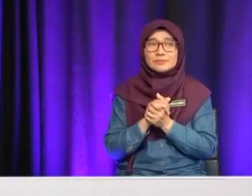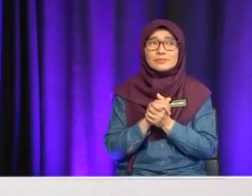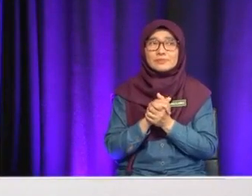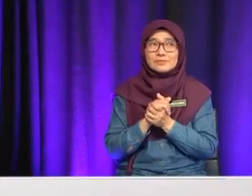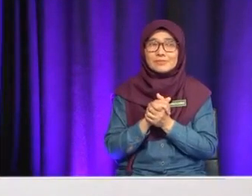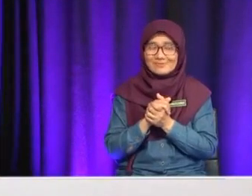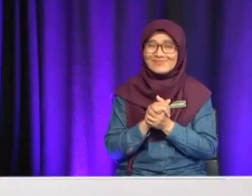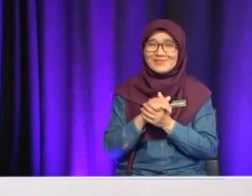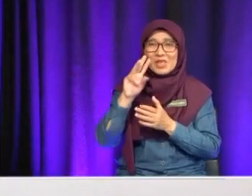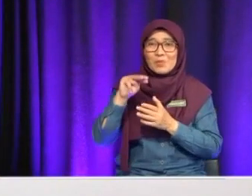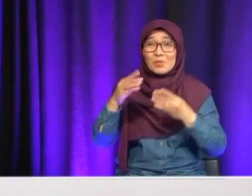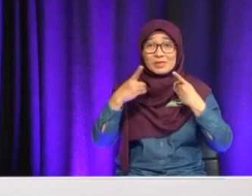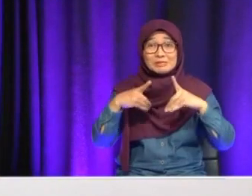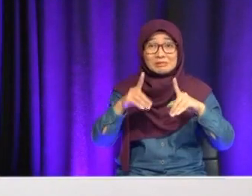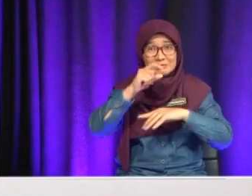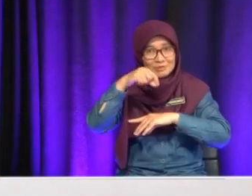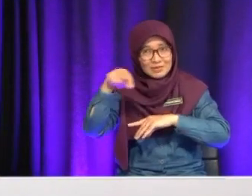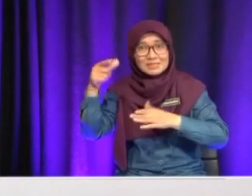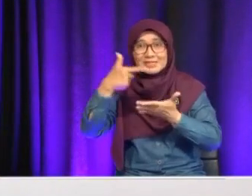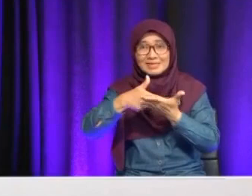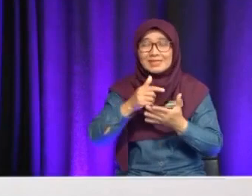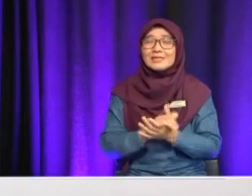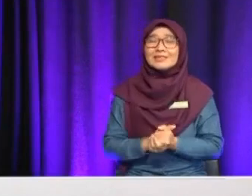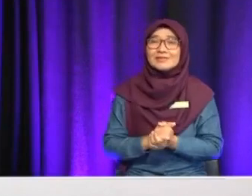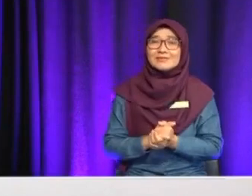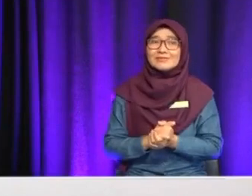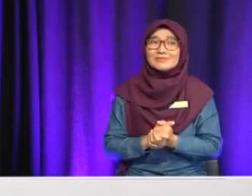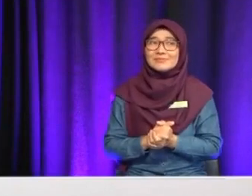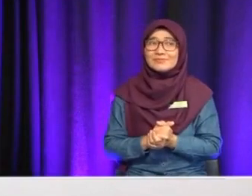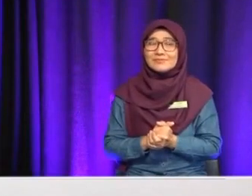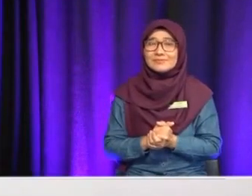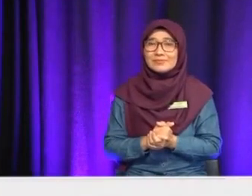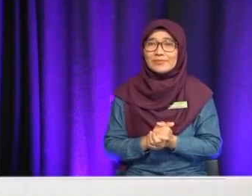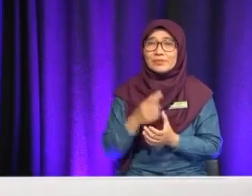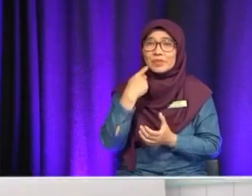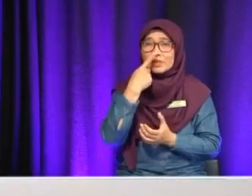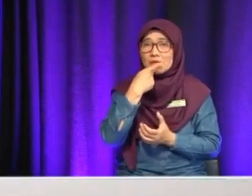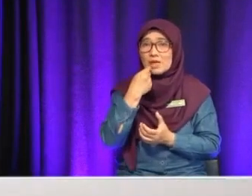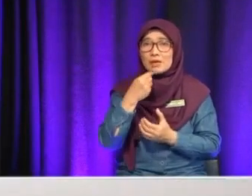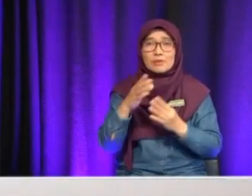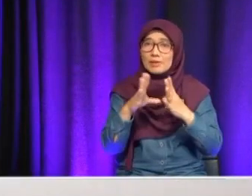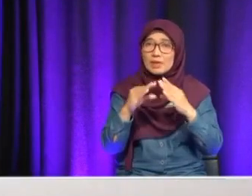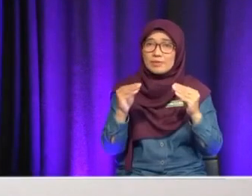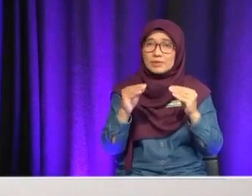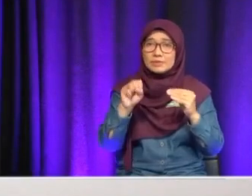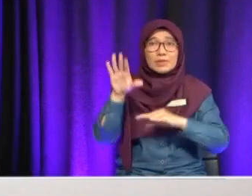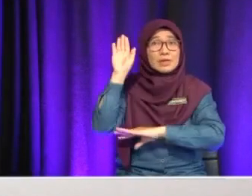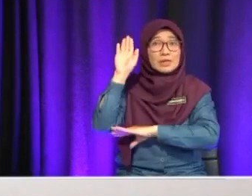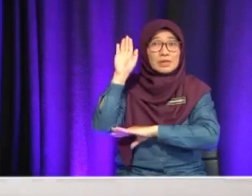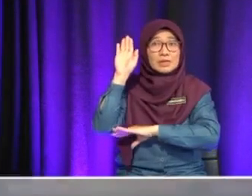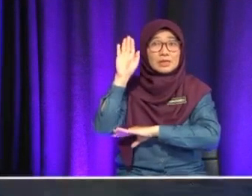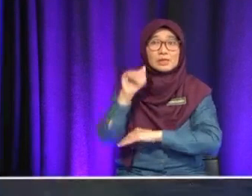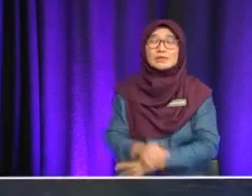Masih menunjuk lagi, masih menulis lagi. Dah siap boleh angkat tangan, dah boleh tunjuk. Siapa yang dah siap angkat tangan supaya ustazah tahu kamu dah siap,